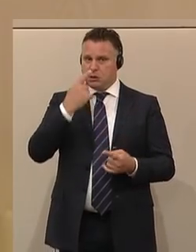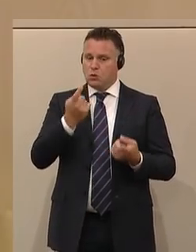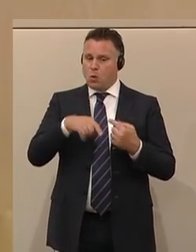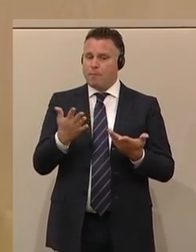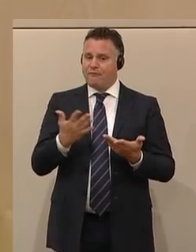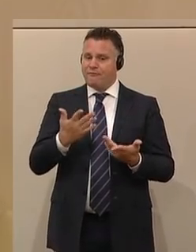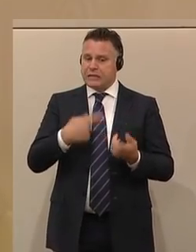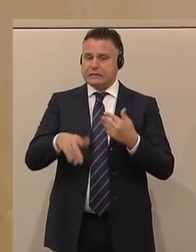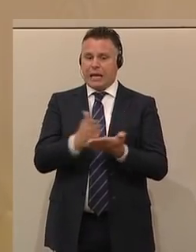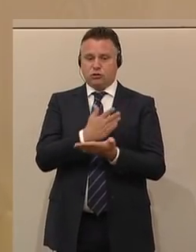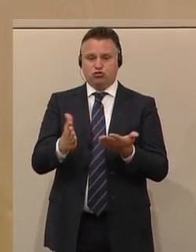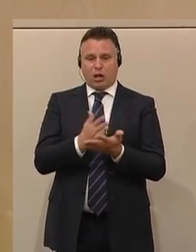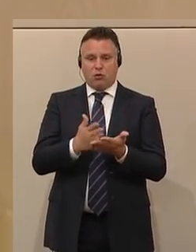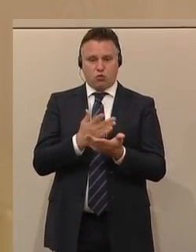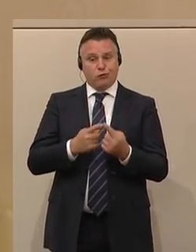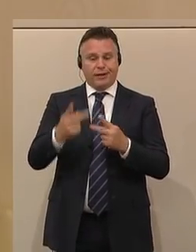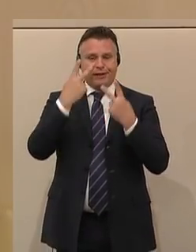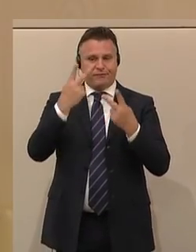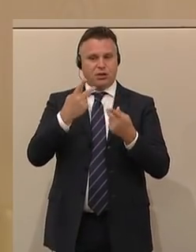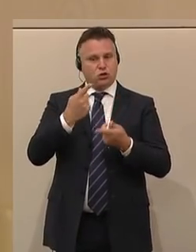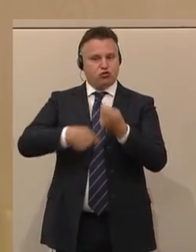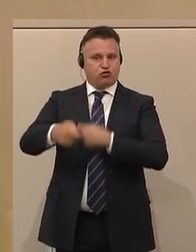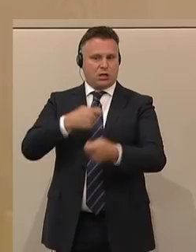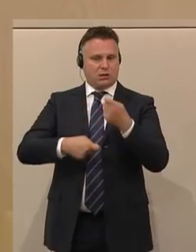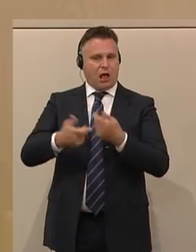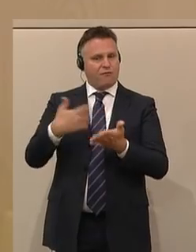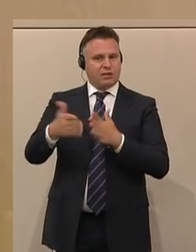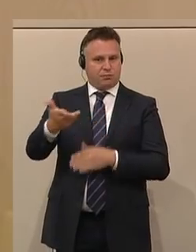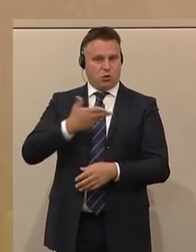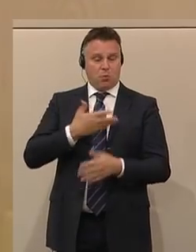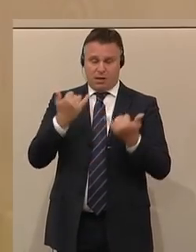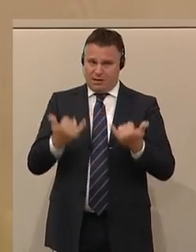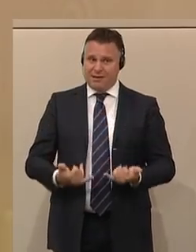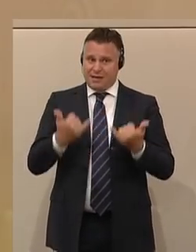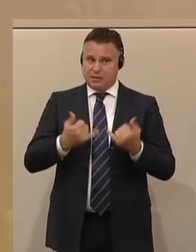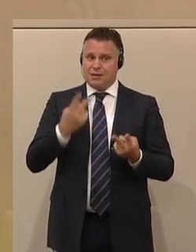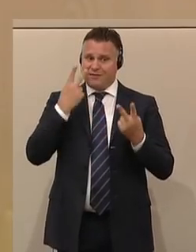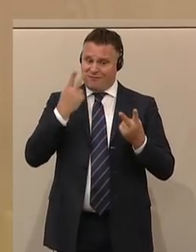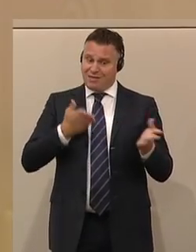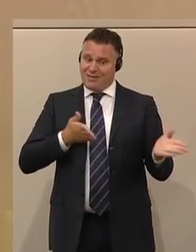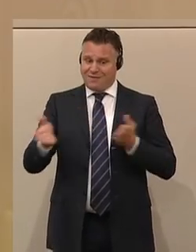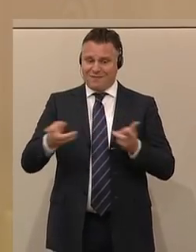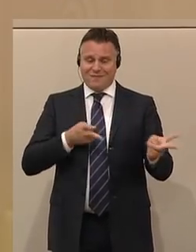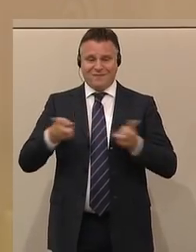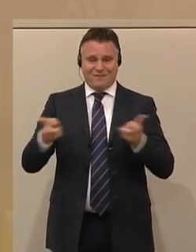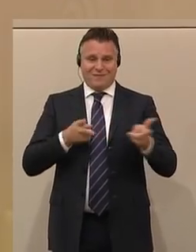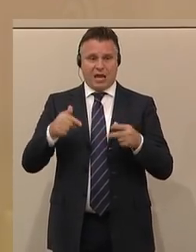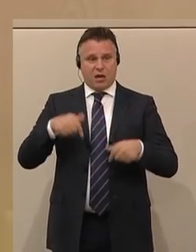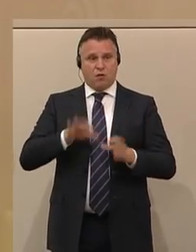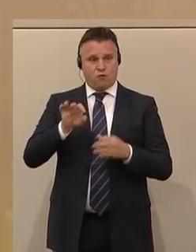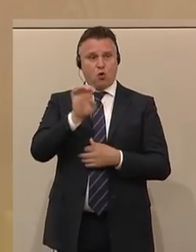Entscheidungen für Europa. Ich glaube, wir stehen am Vorabend großer Weichenstellungen für unseren